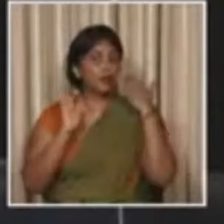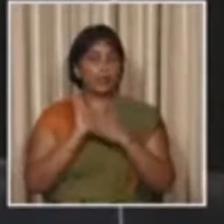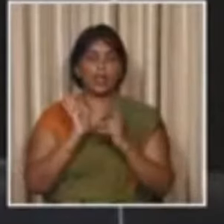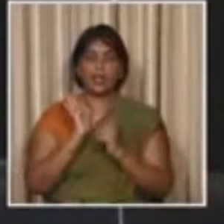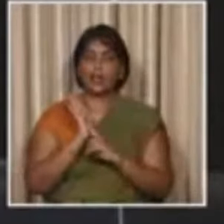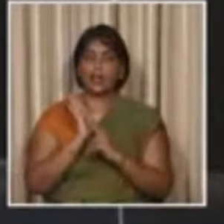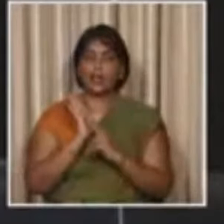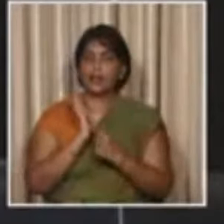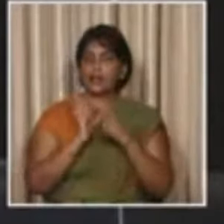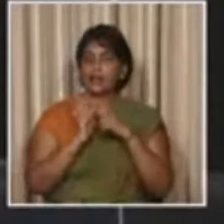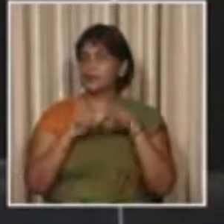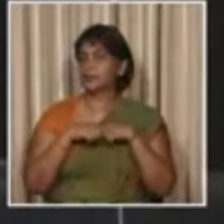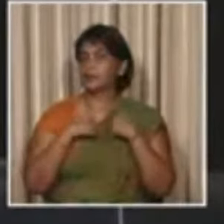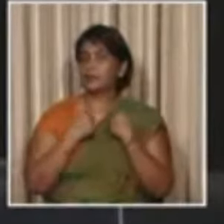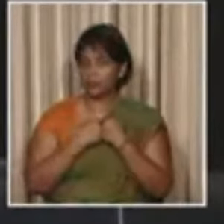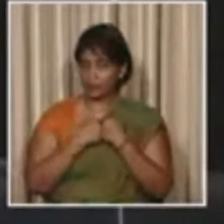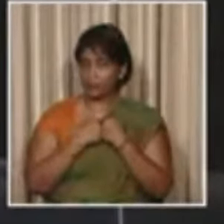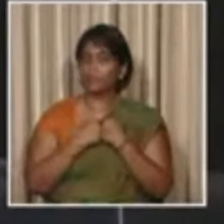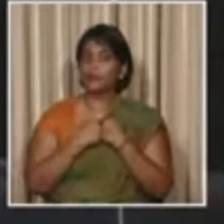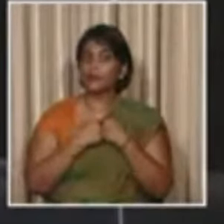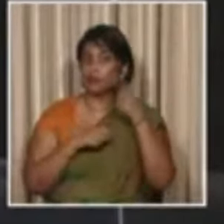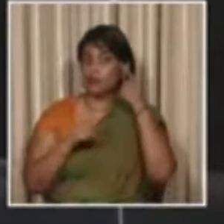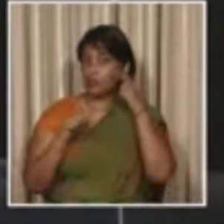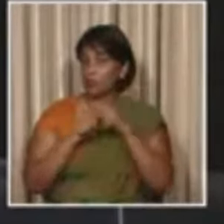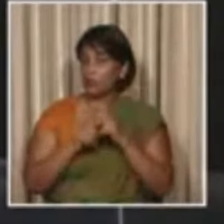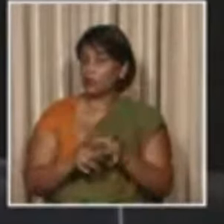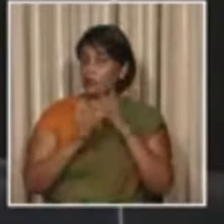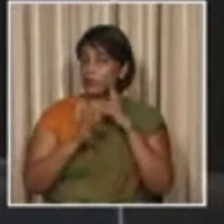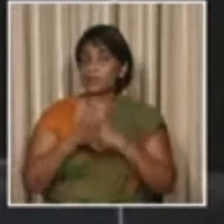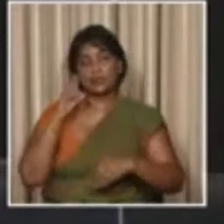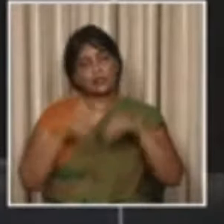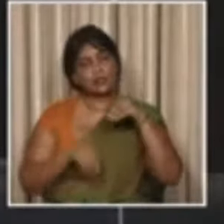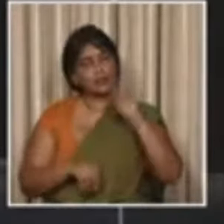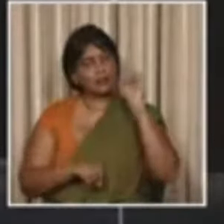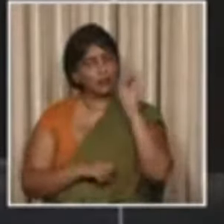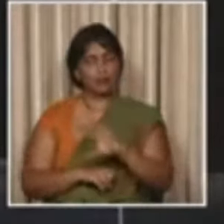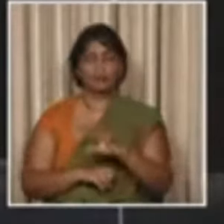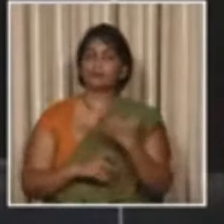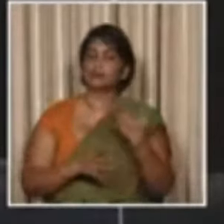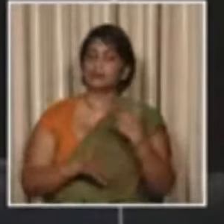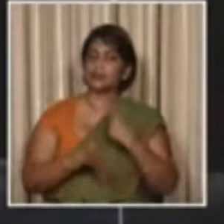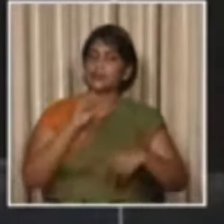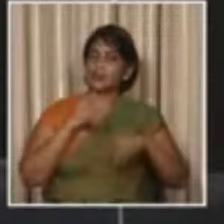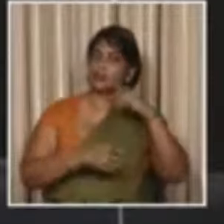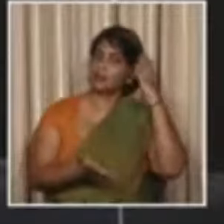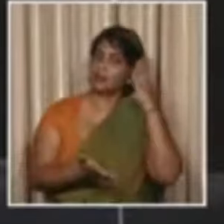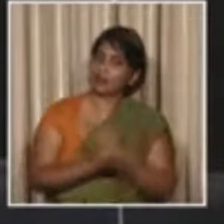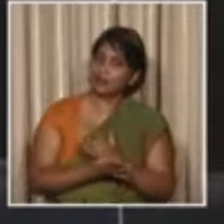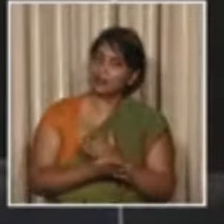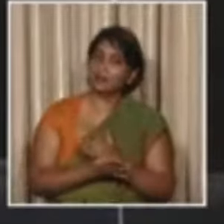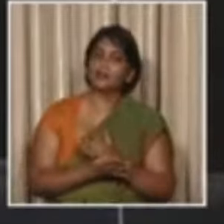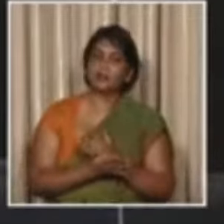සංවිධානය. ඒක පදනම් කරගෙන තමයි ඡන්ද වැටීම, ඡන්ද වැලැක්වීම,